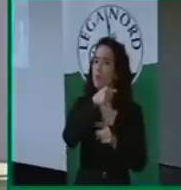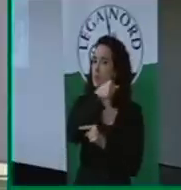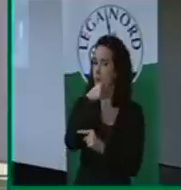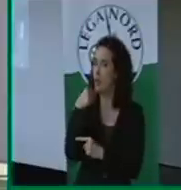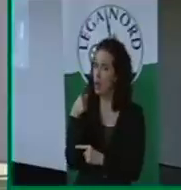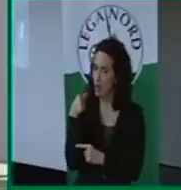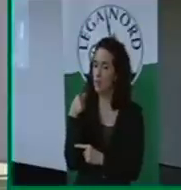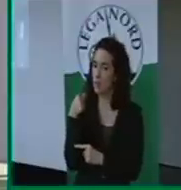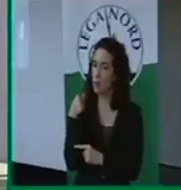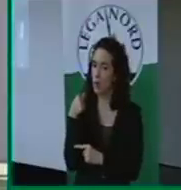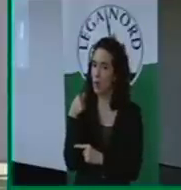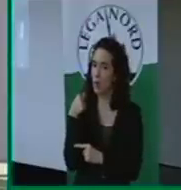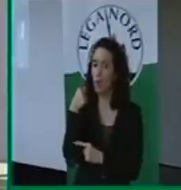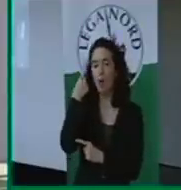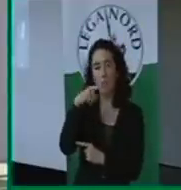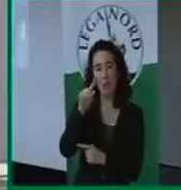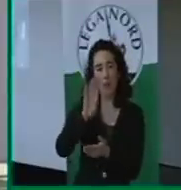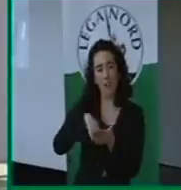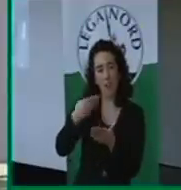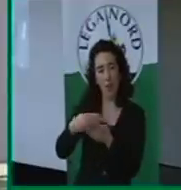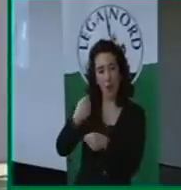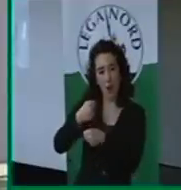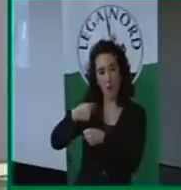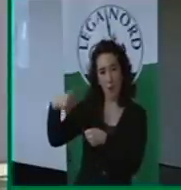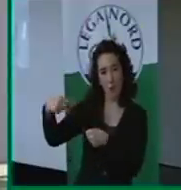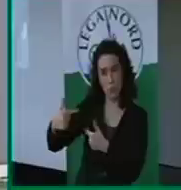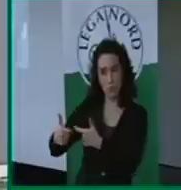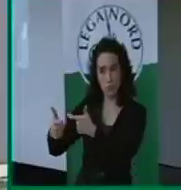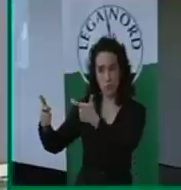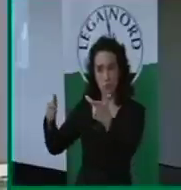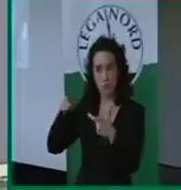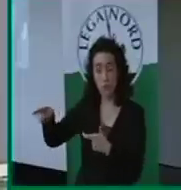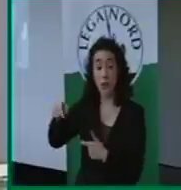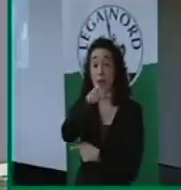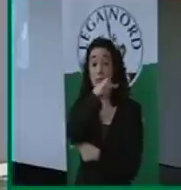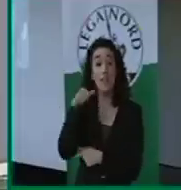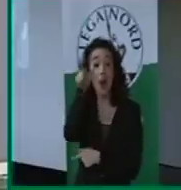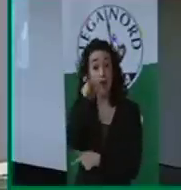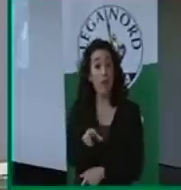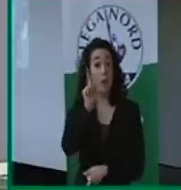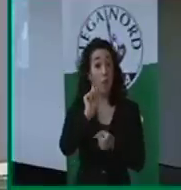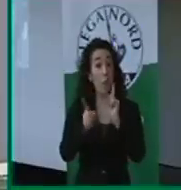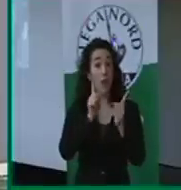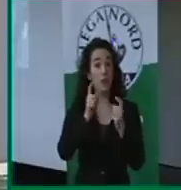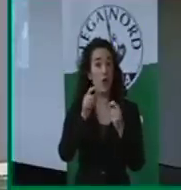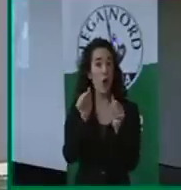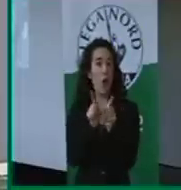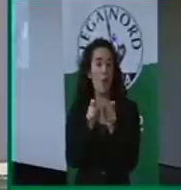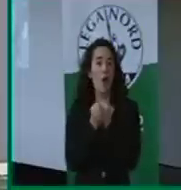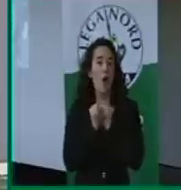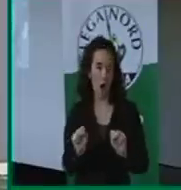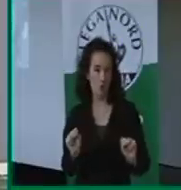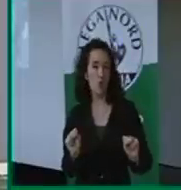di economisti o intellettuali eh serve sempre un po' il politico coraggioso Secondo me che poi impone all'agenda